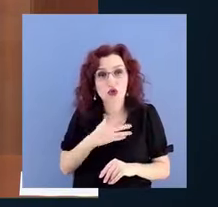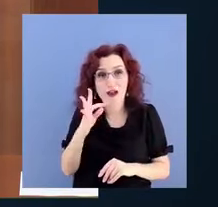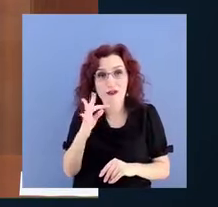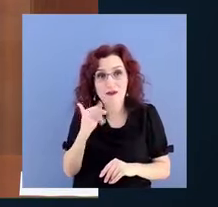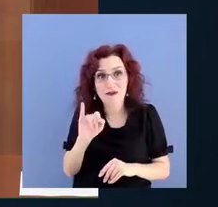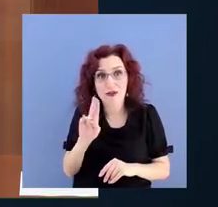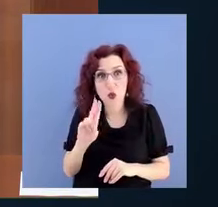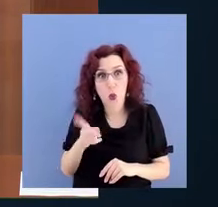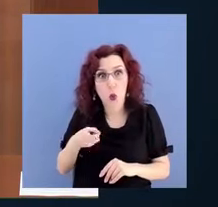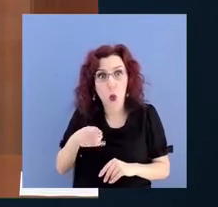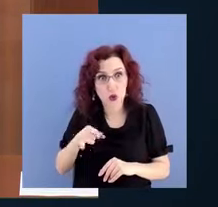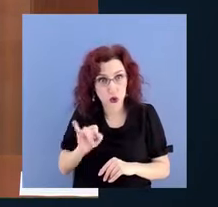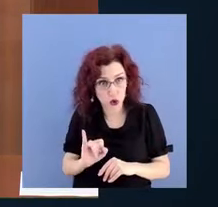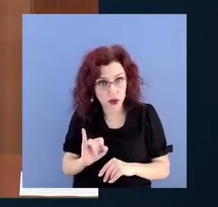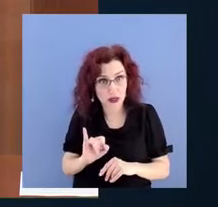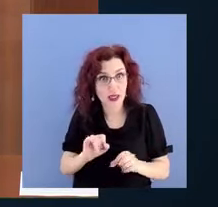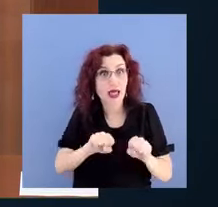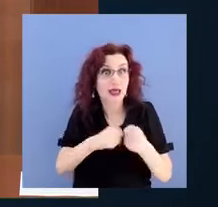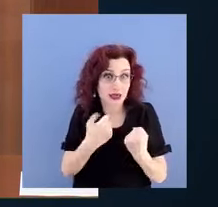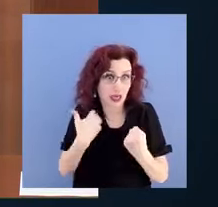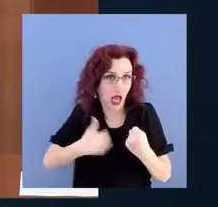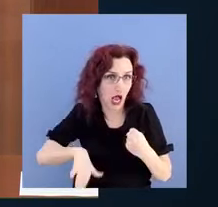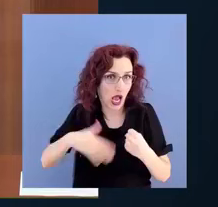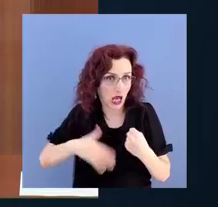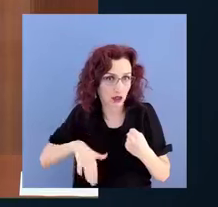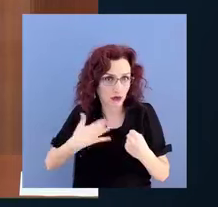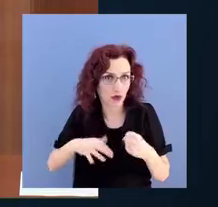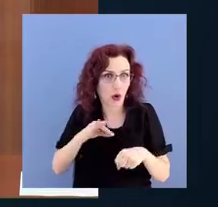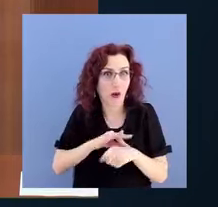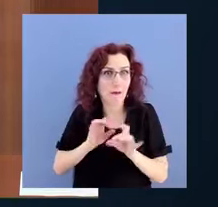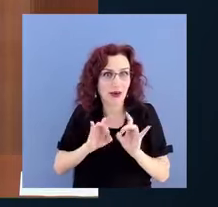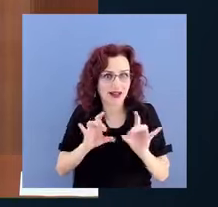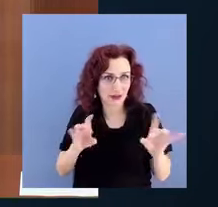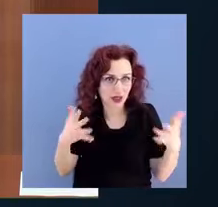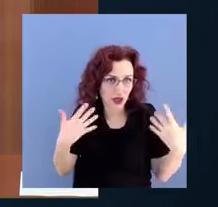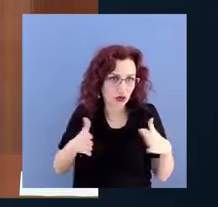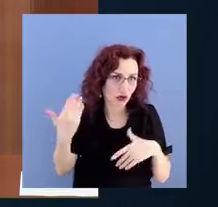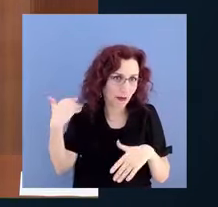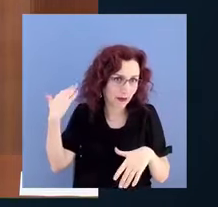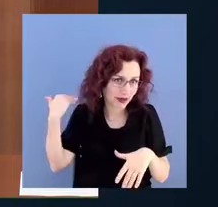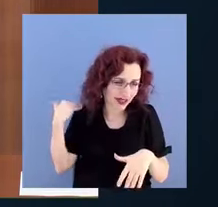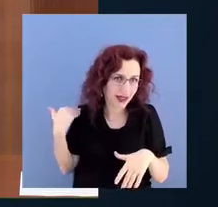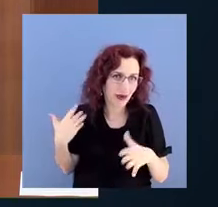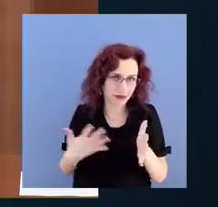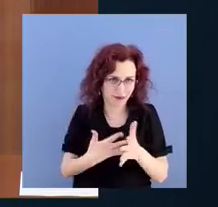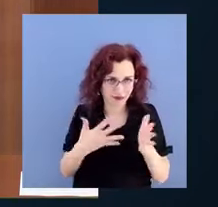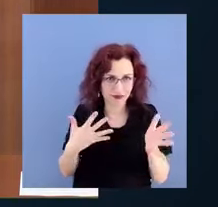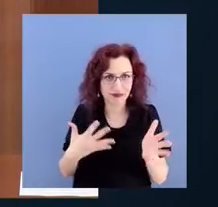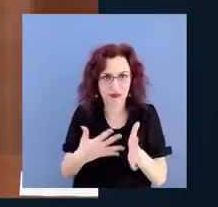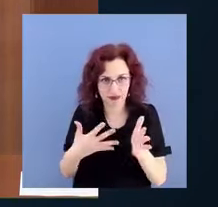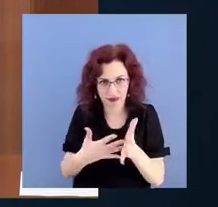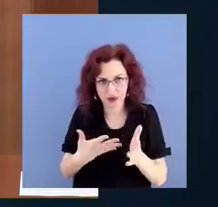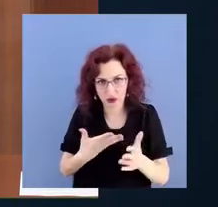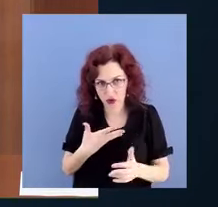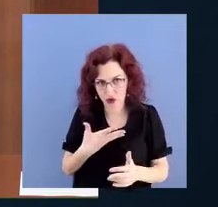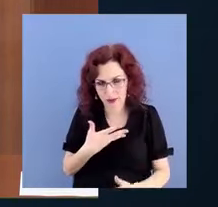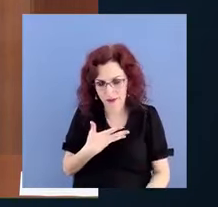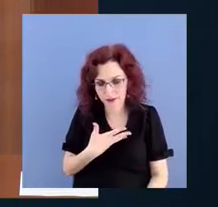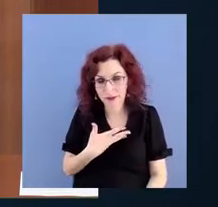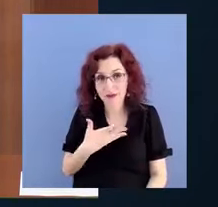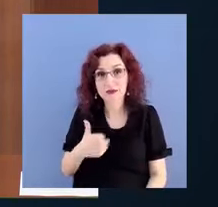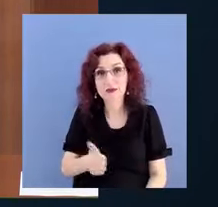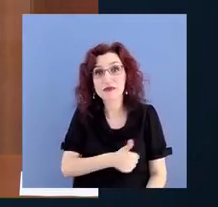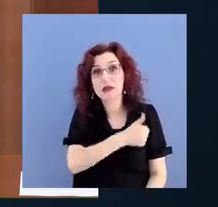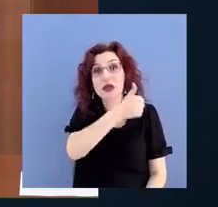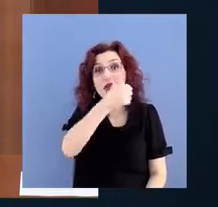dalla pandemia è già prima non navigava in acque buonissime quest'anno devo dire che